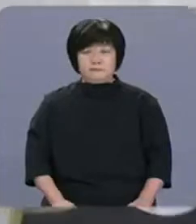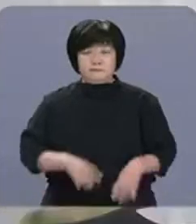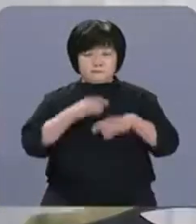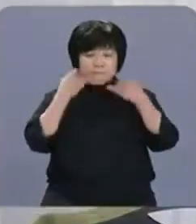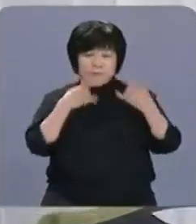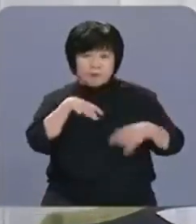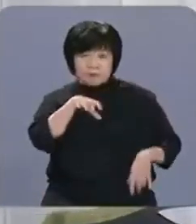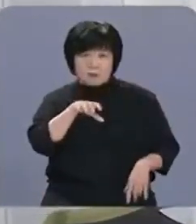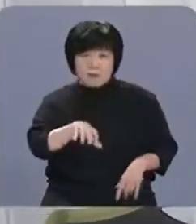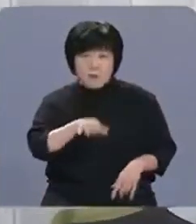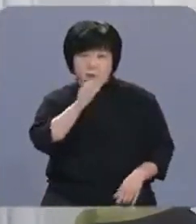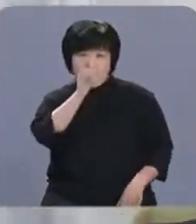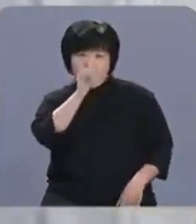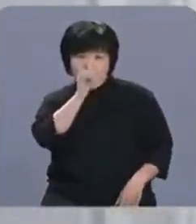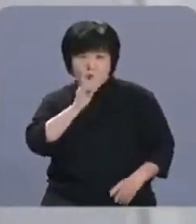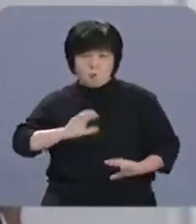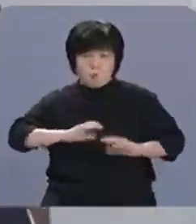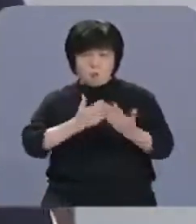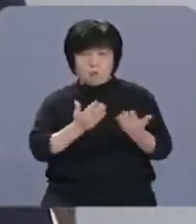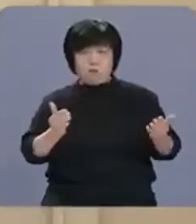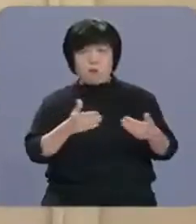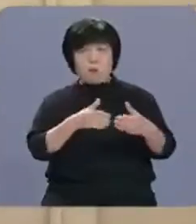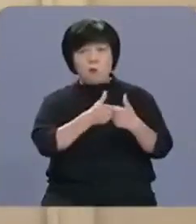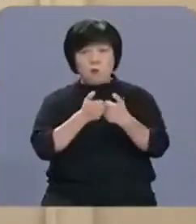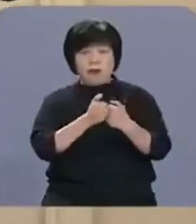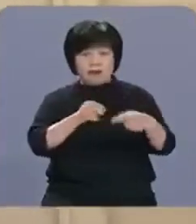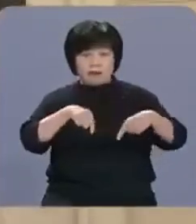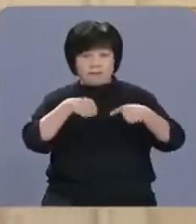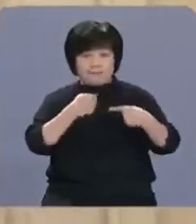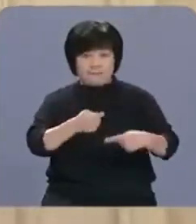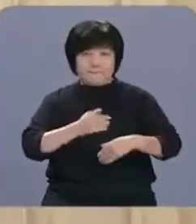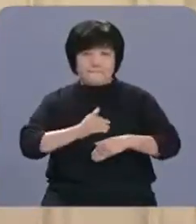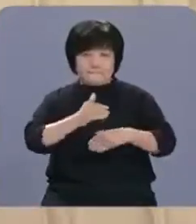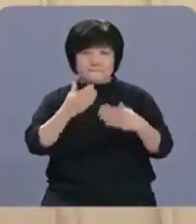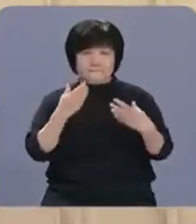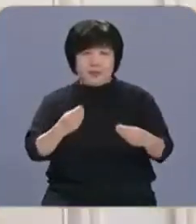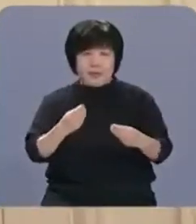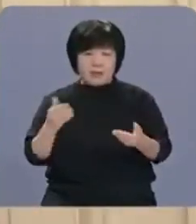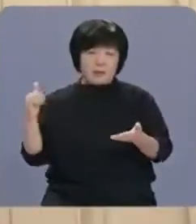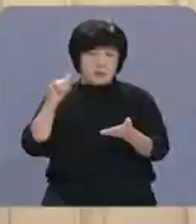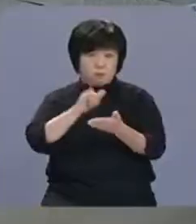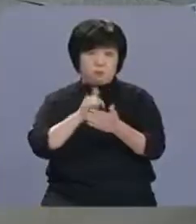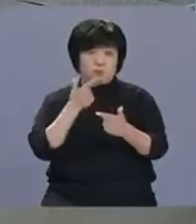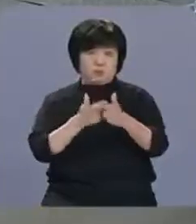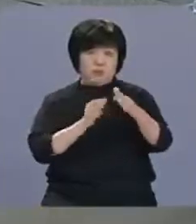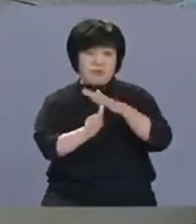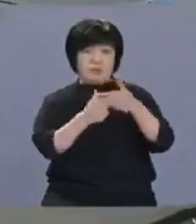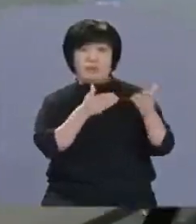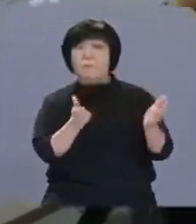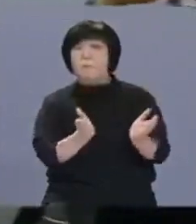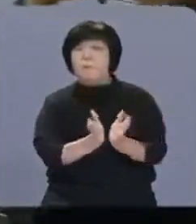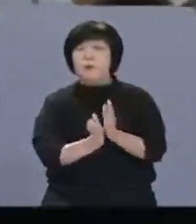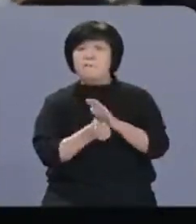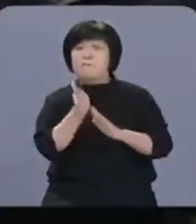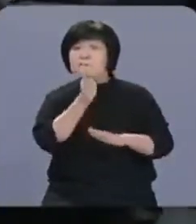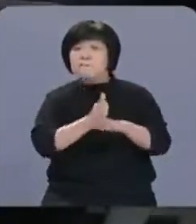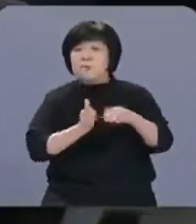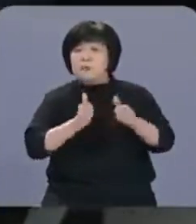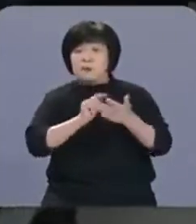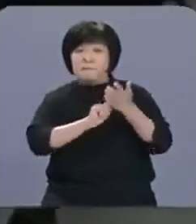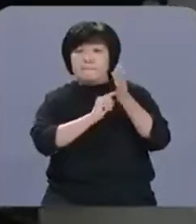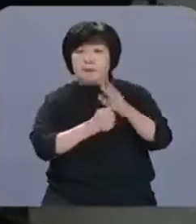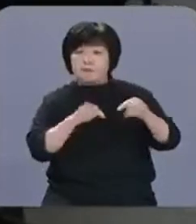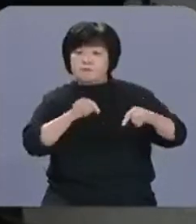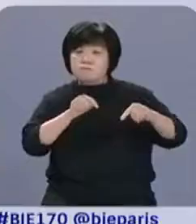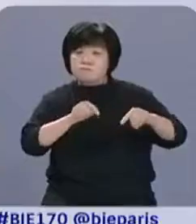프랑스 파리에서 열린 국제박람회기구 총회 참석 일정을 마치고 귀국한 부산시 대표단. 성공적으로 경쟁 발표와